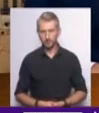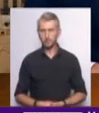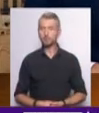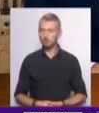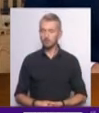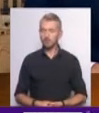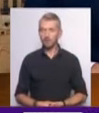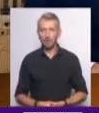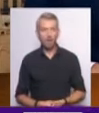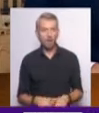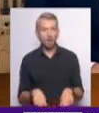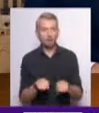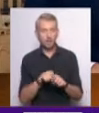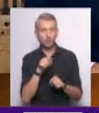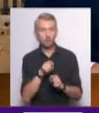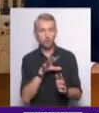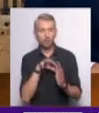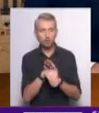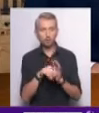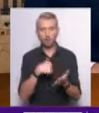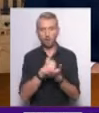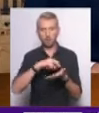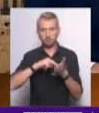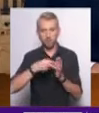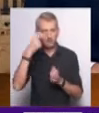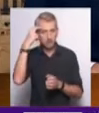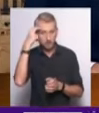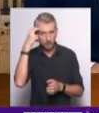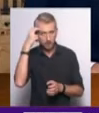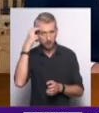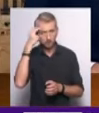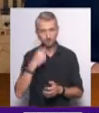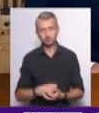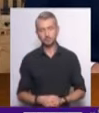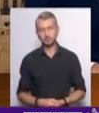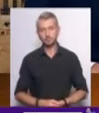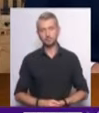Так. Таким він увійшов і у генплан Києва.